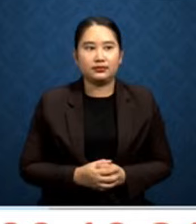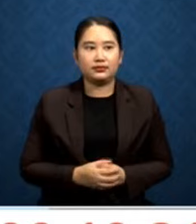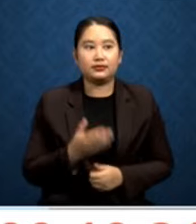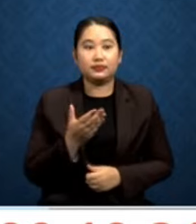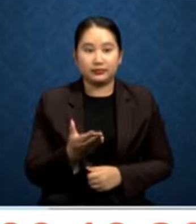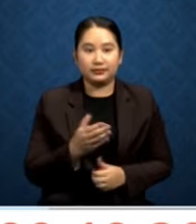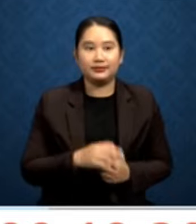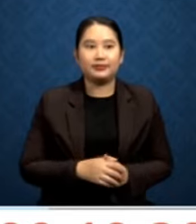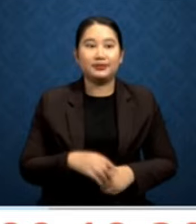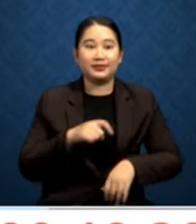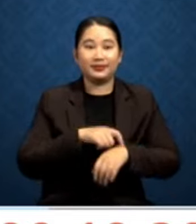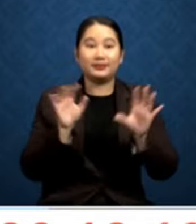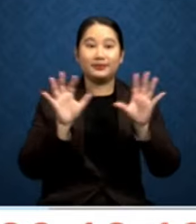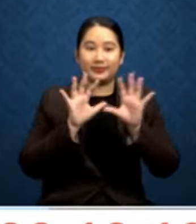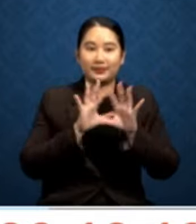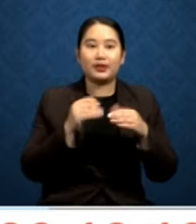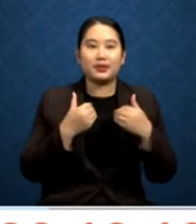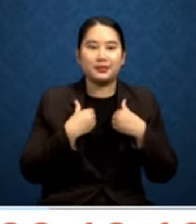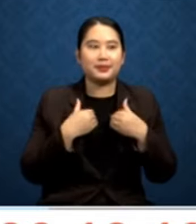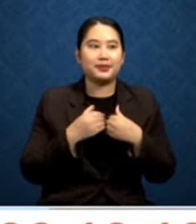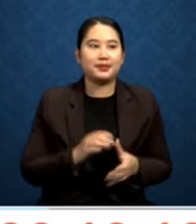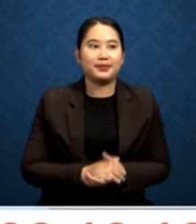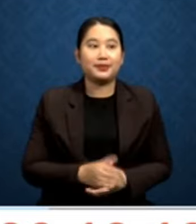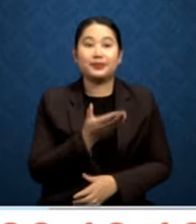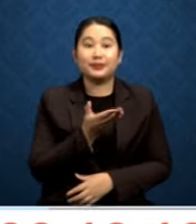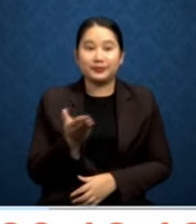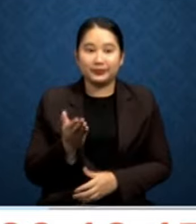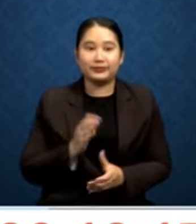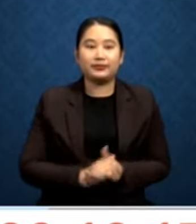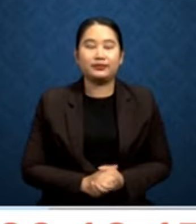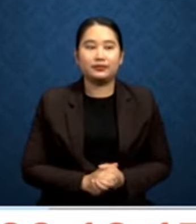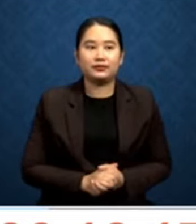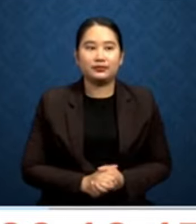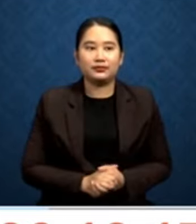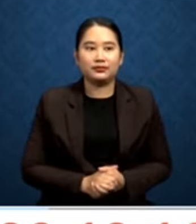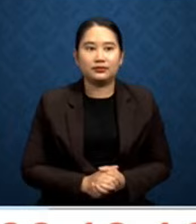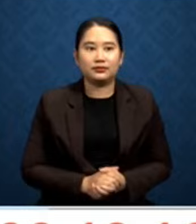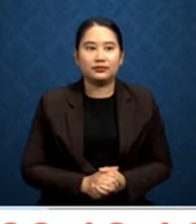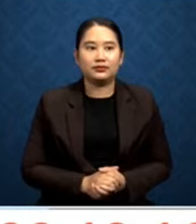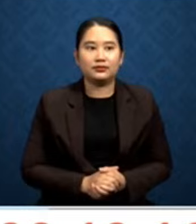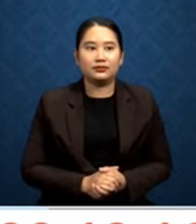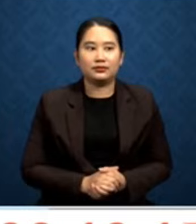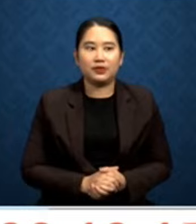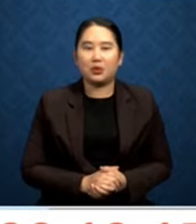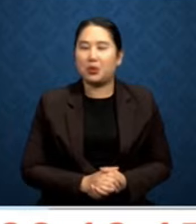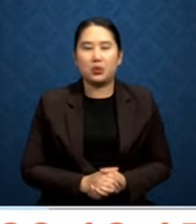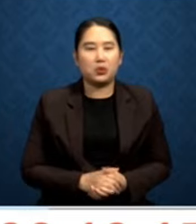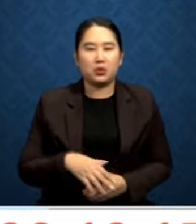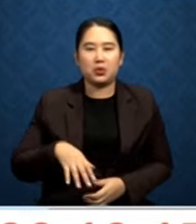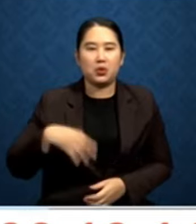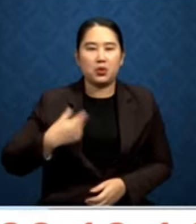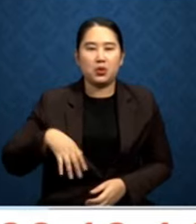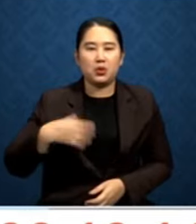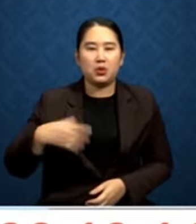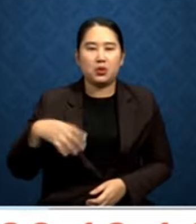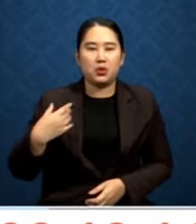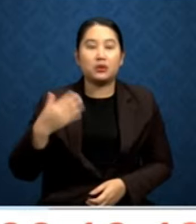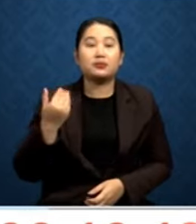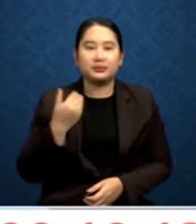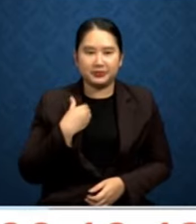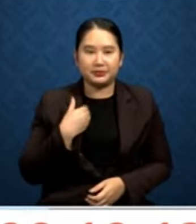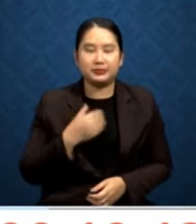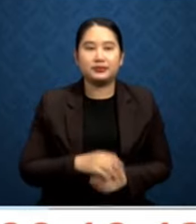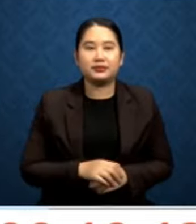เวลาใลเคีงกั้ก็มีแรชาร์เตอรนะครับอัี้ยิ่งแบไปกนใหญ่เลยนะครับคือว่า